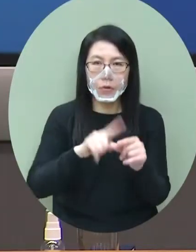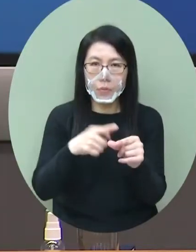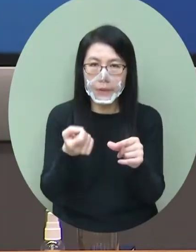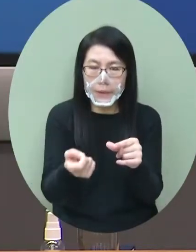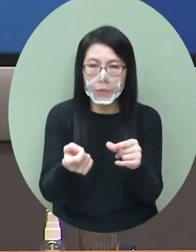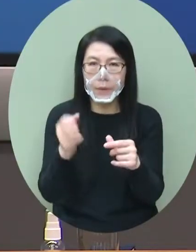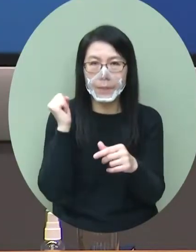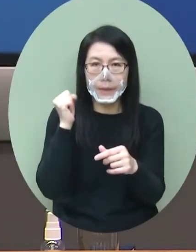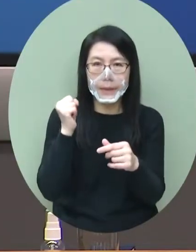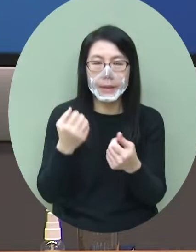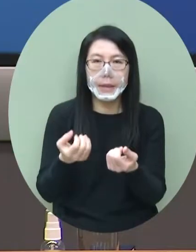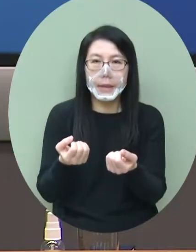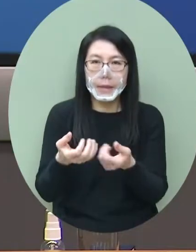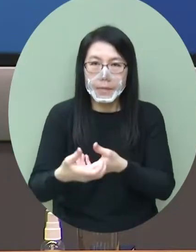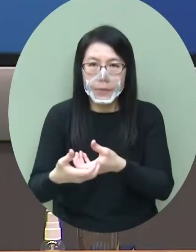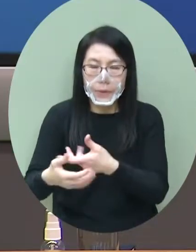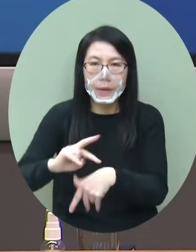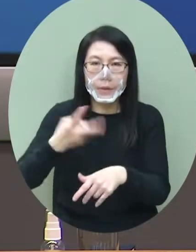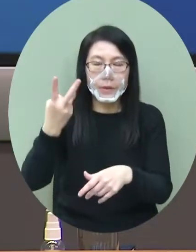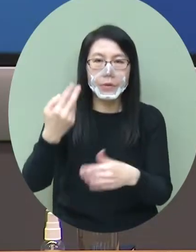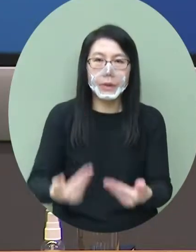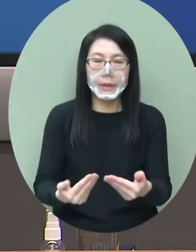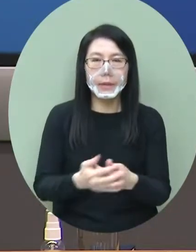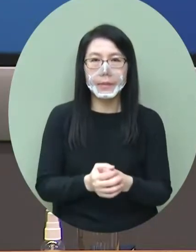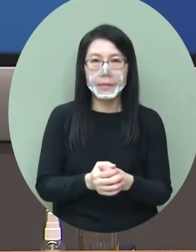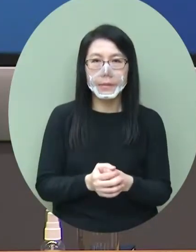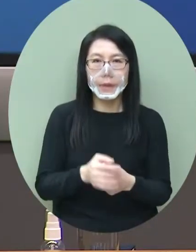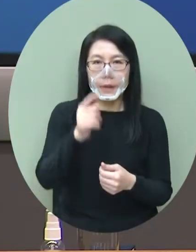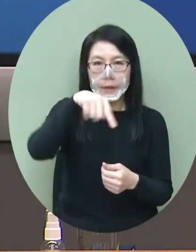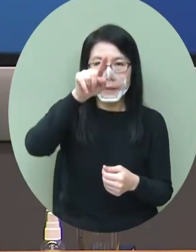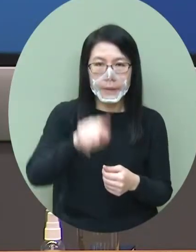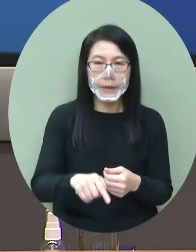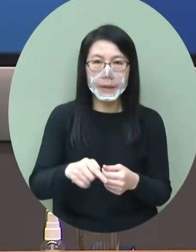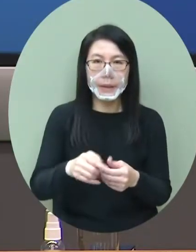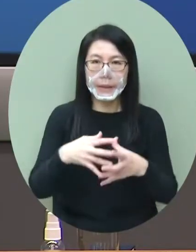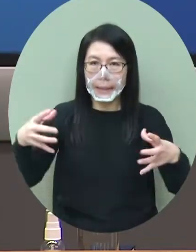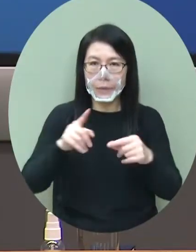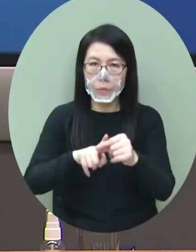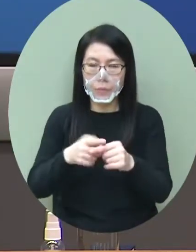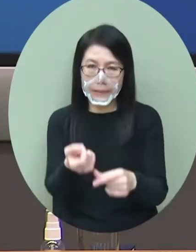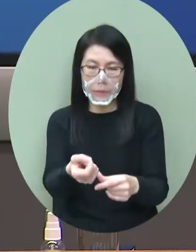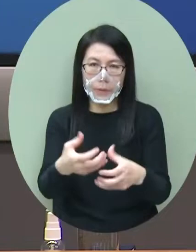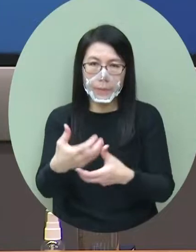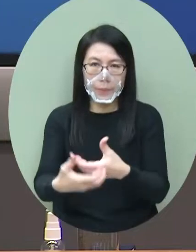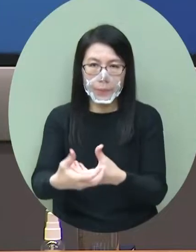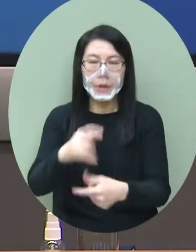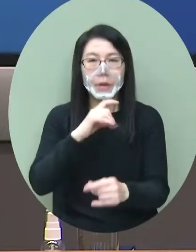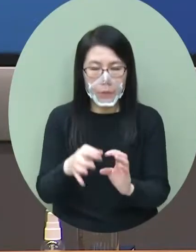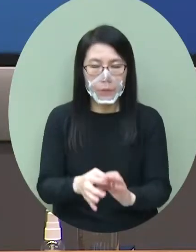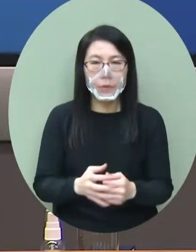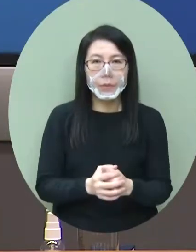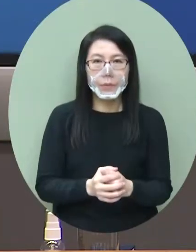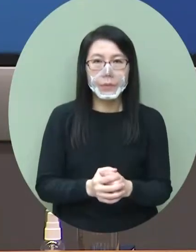200部，就是中小型的巴士车队，调整到现在呢已经有1000部的大中小型的巴士车